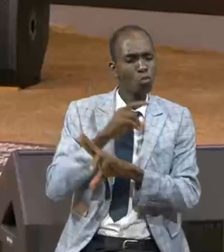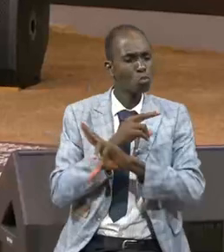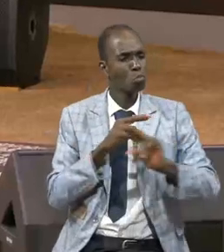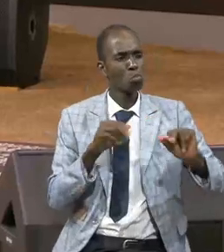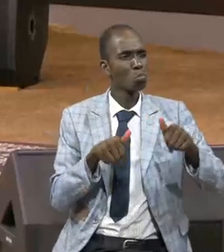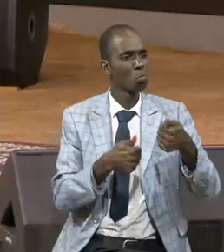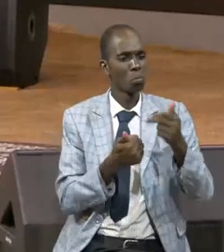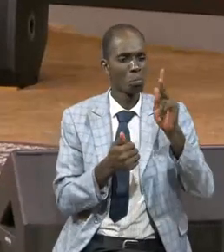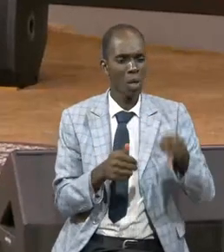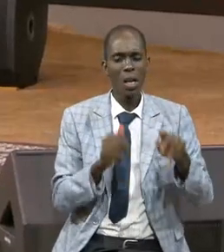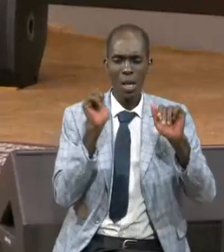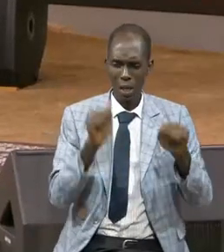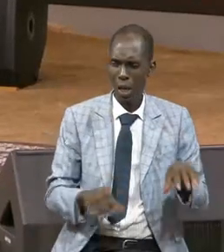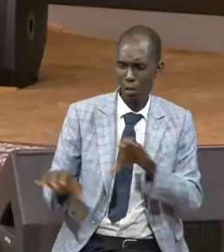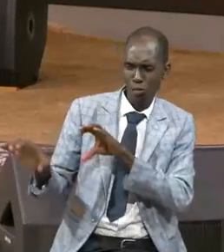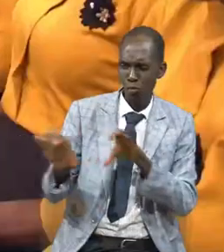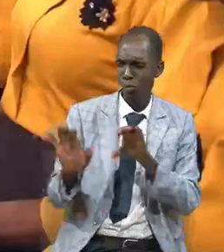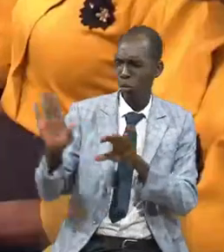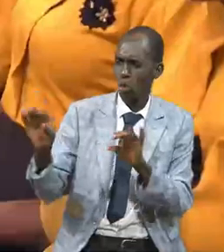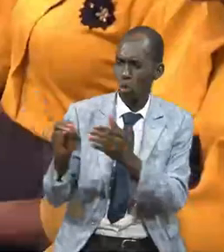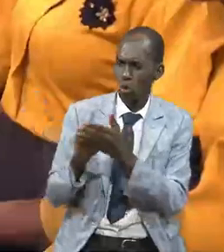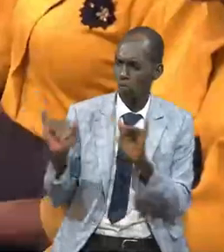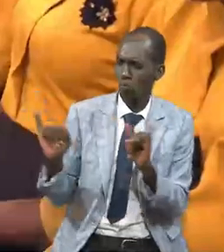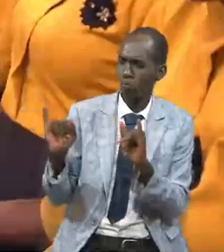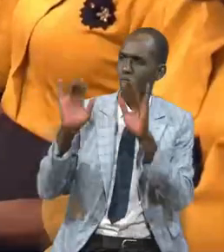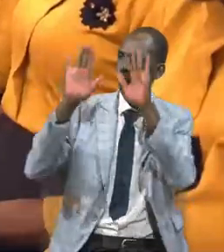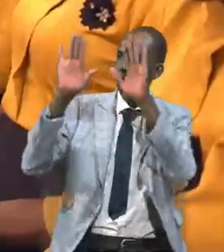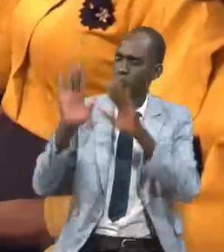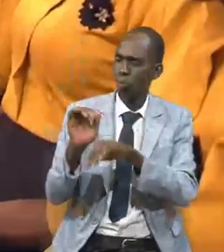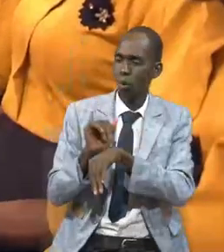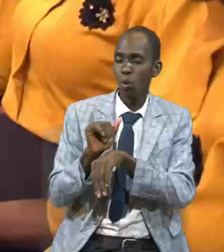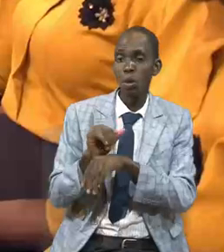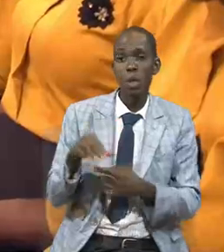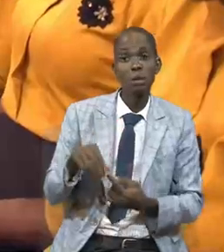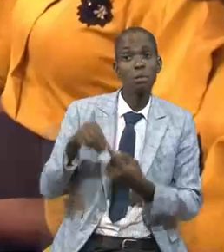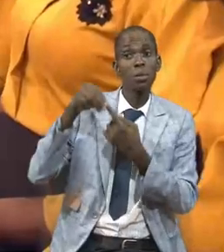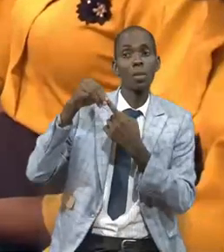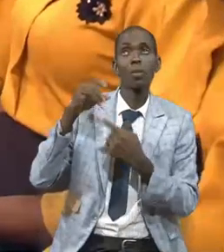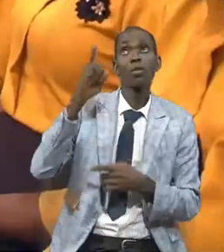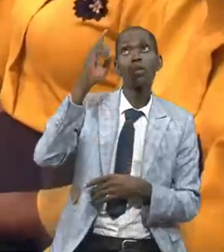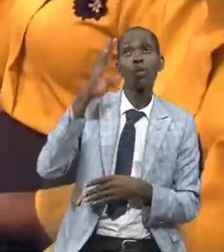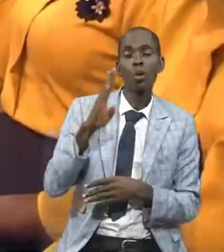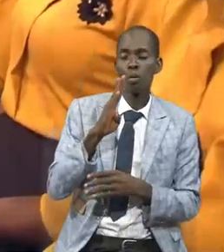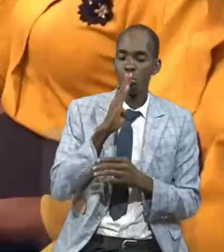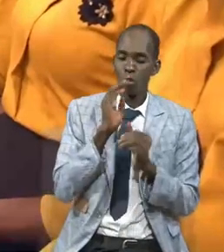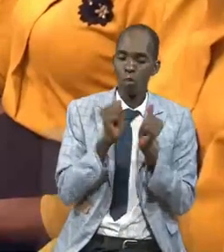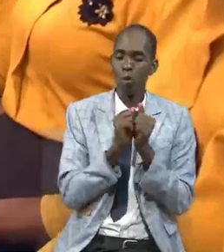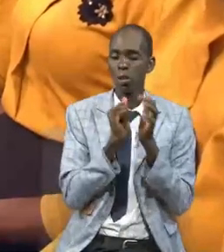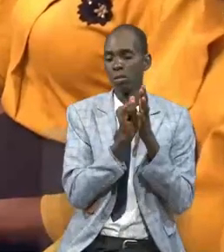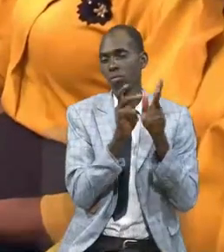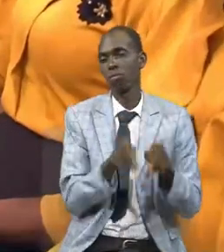ces miracles que tu fais si Dieu n'est avec lui. »